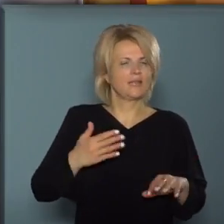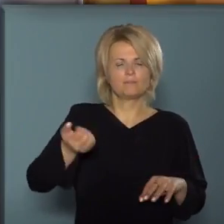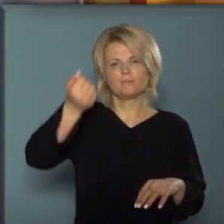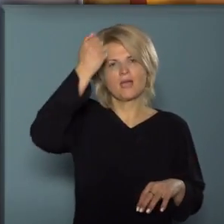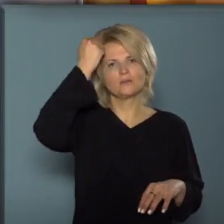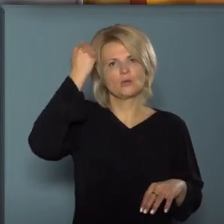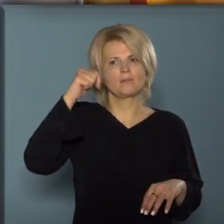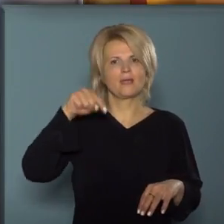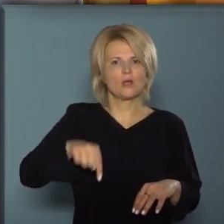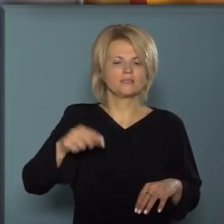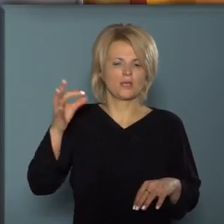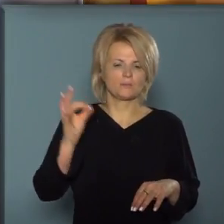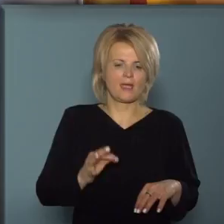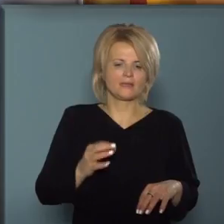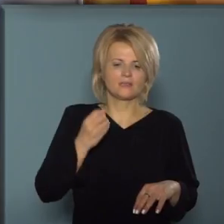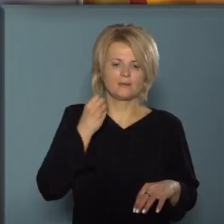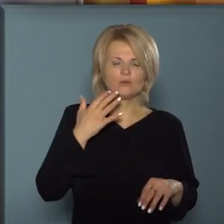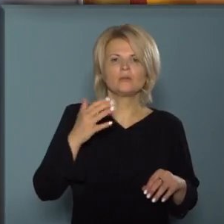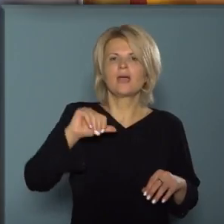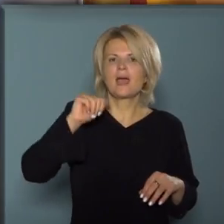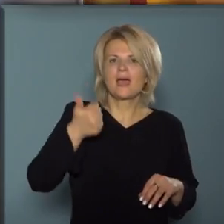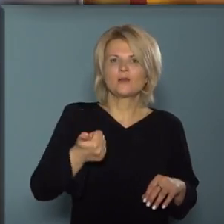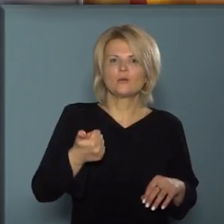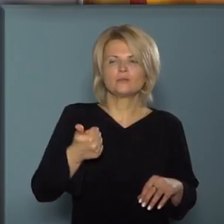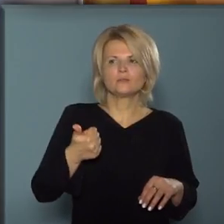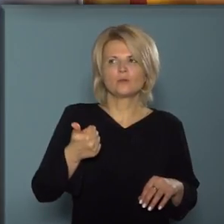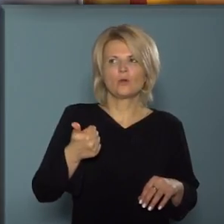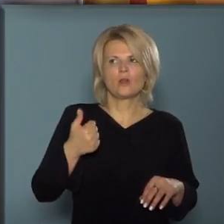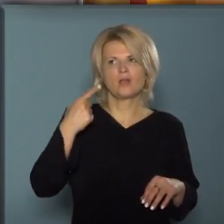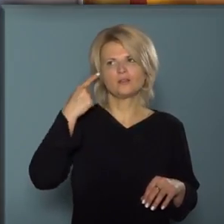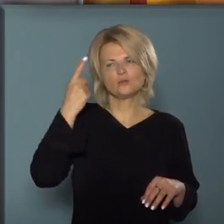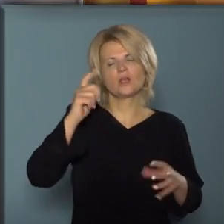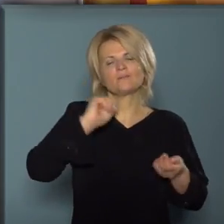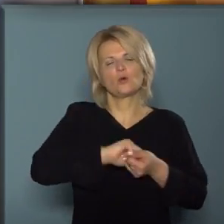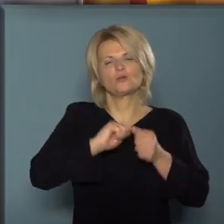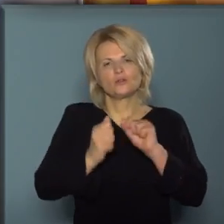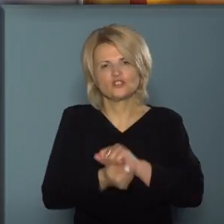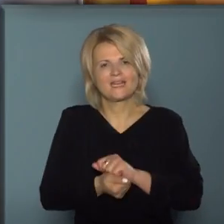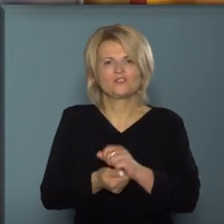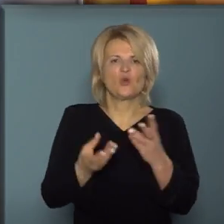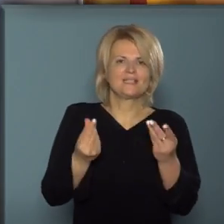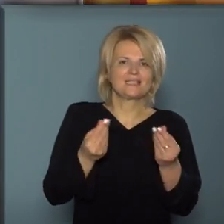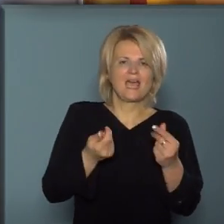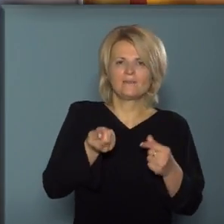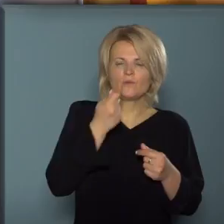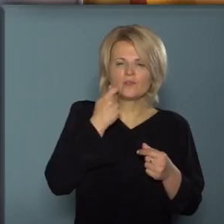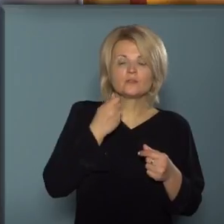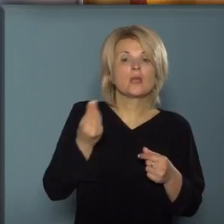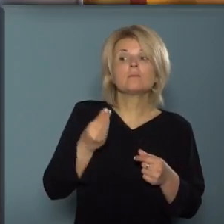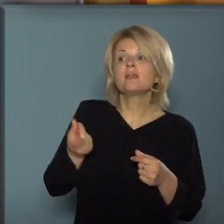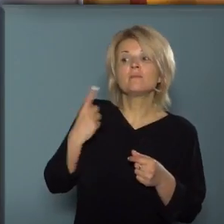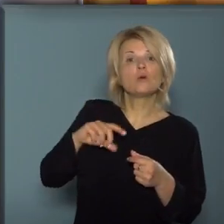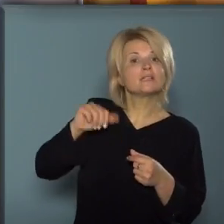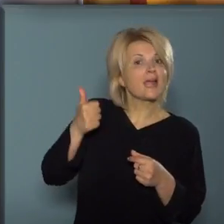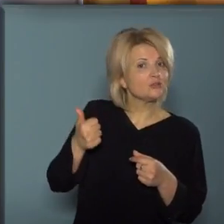bánom meg azt a percet, amikor először valamilyen tudatmódosító szert fogyasztottam. Emlékszel, milyen